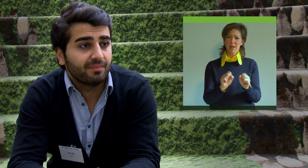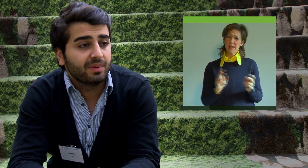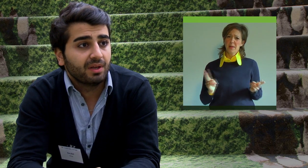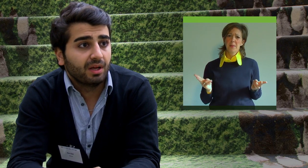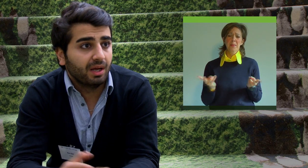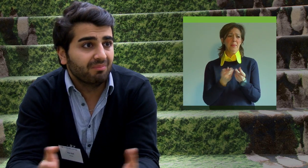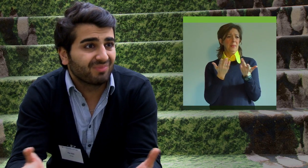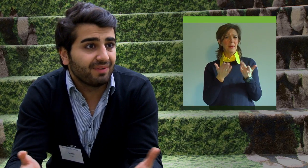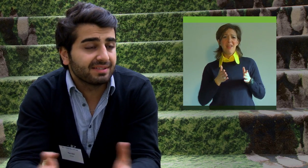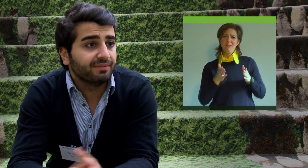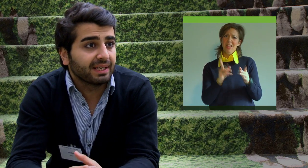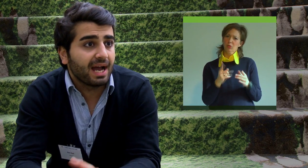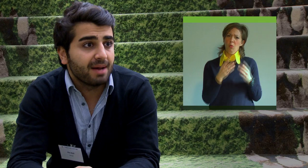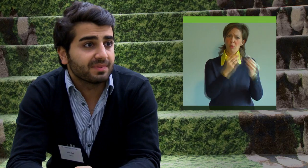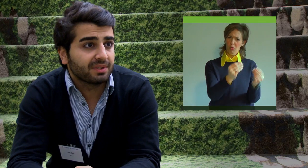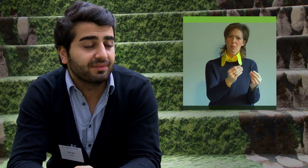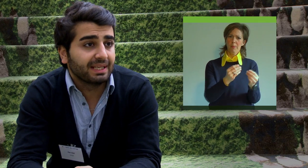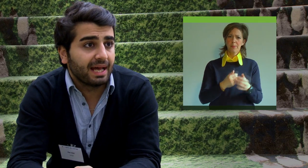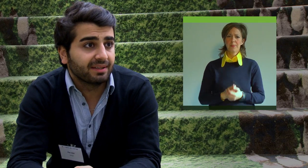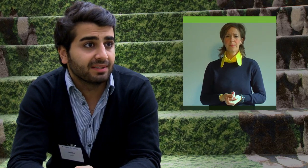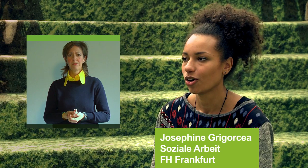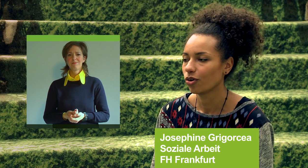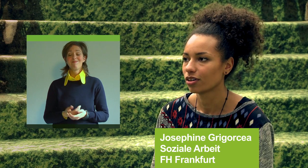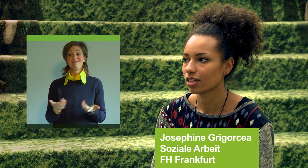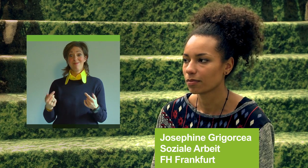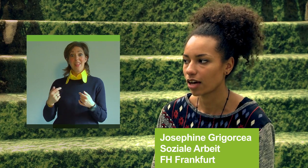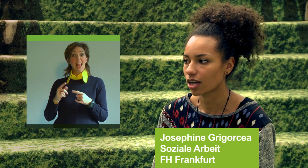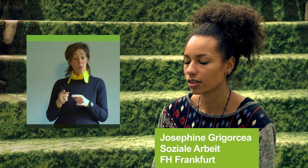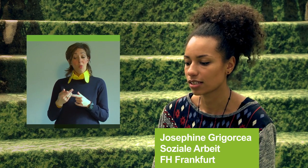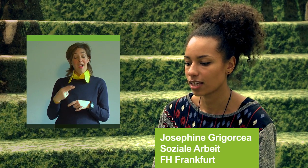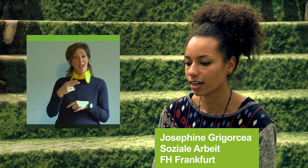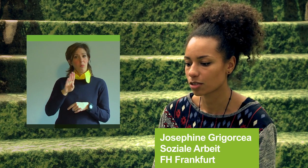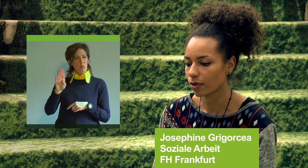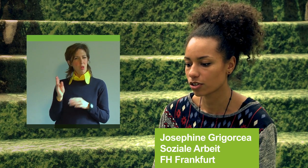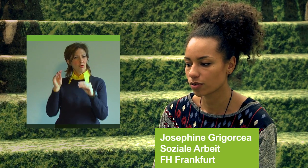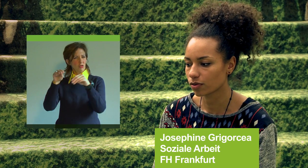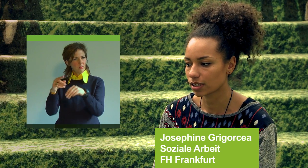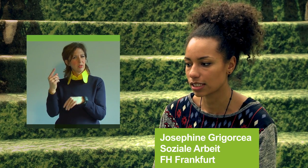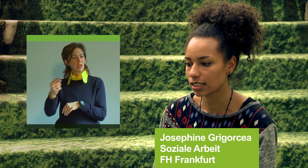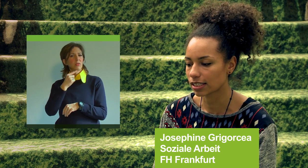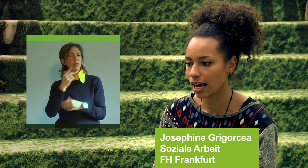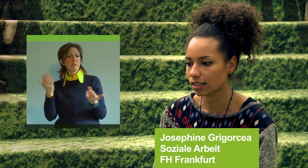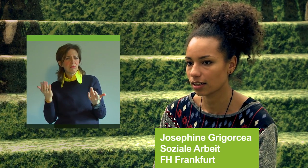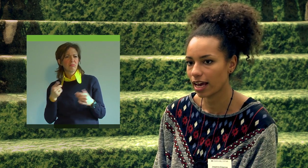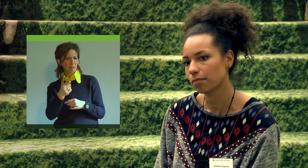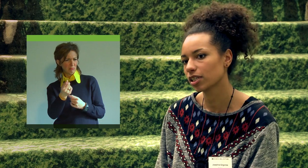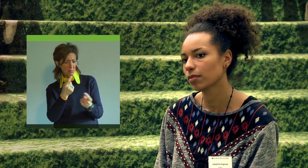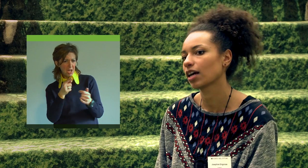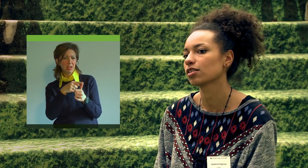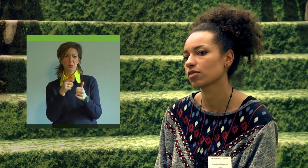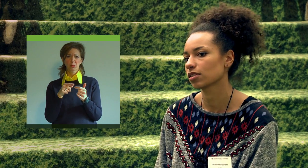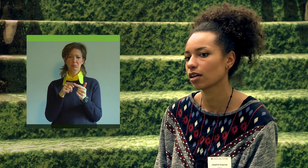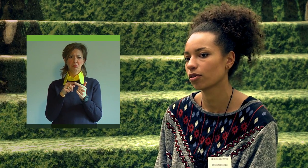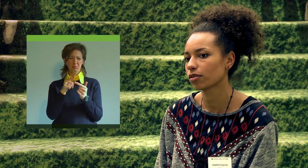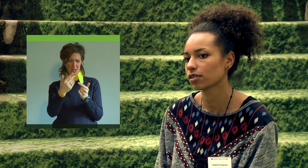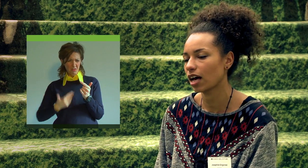dieselben Wege haben sollte wie jeder andere. Und dadurch auch, dass die Heinrich-Böll-Stiftung gezielt sagt, hey, mit einem